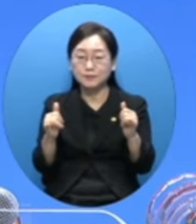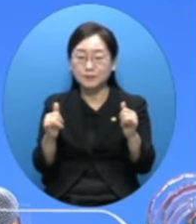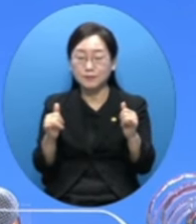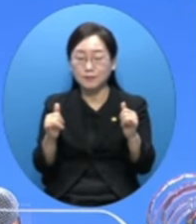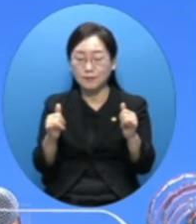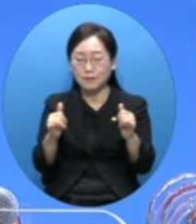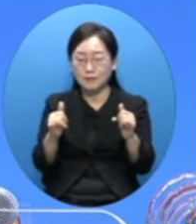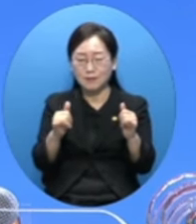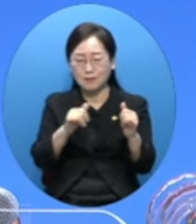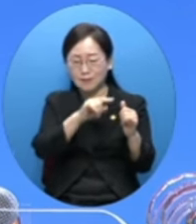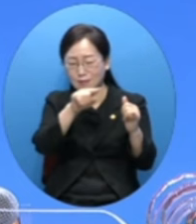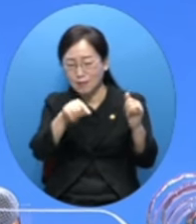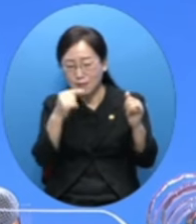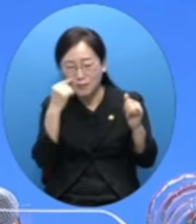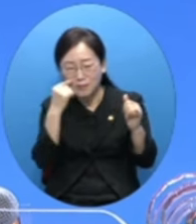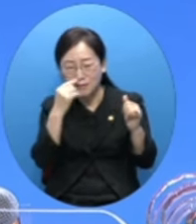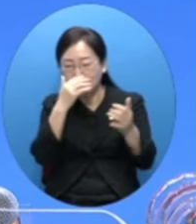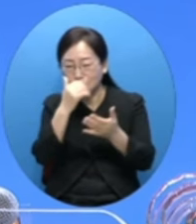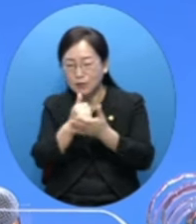죄짓고 타락한